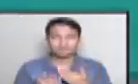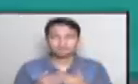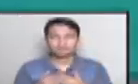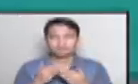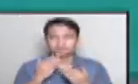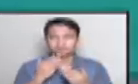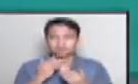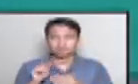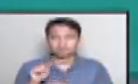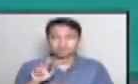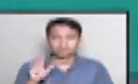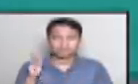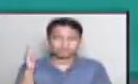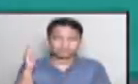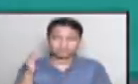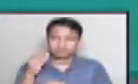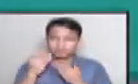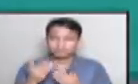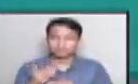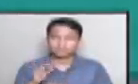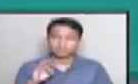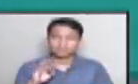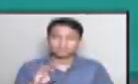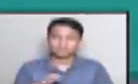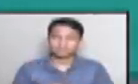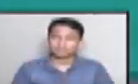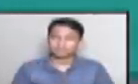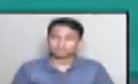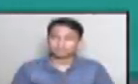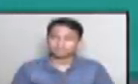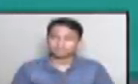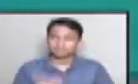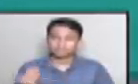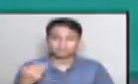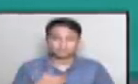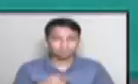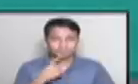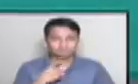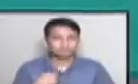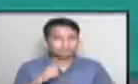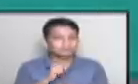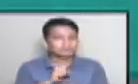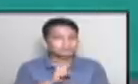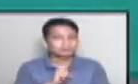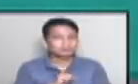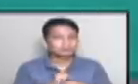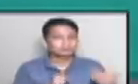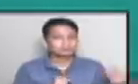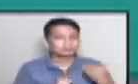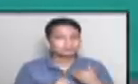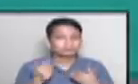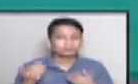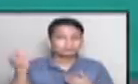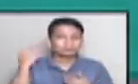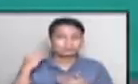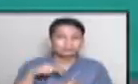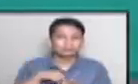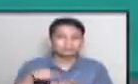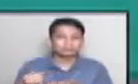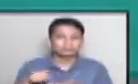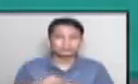ma'am. Sa TV5 po tayo. Live po tayo, Madam Faye. Opo. Ma'am, ito po yung mga worker na pumunta sa amin last